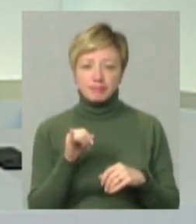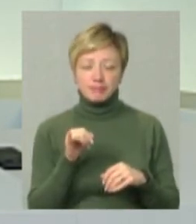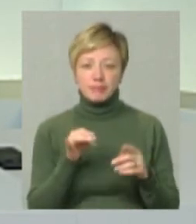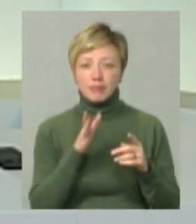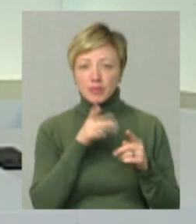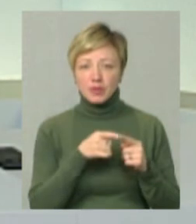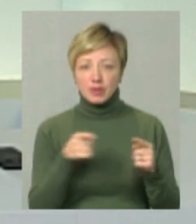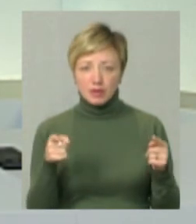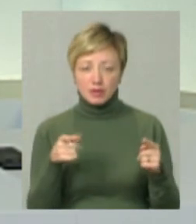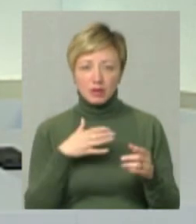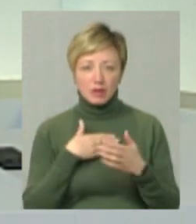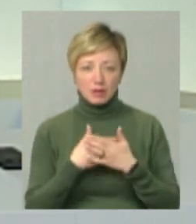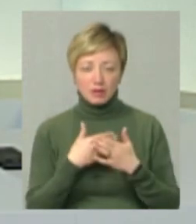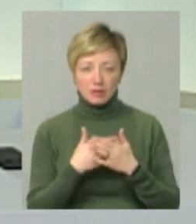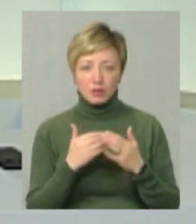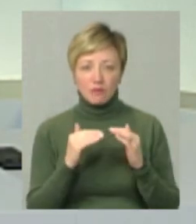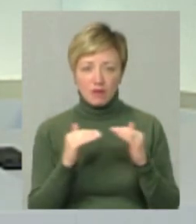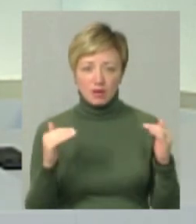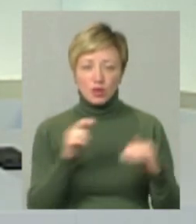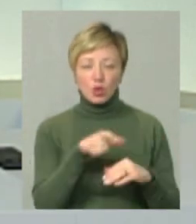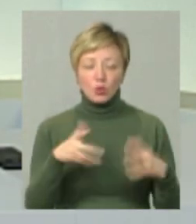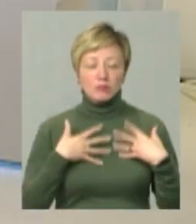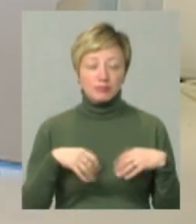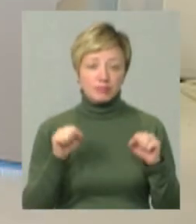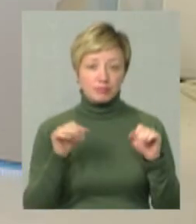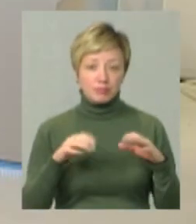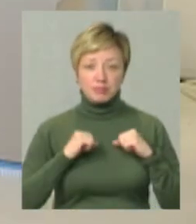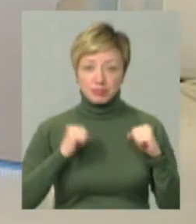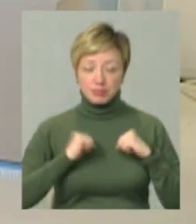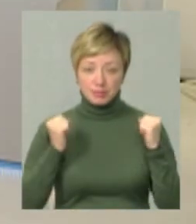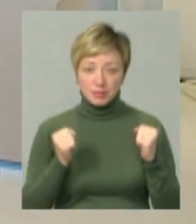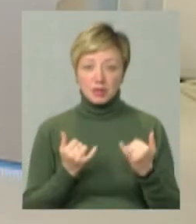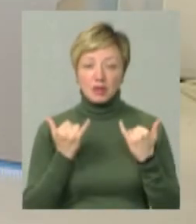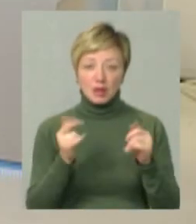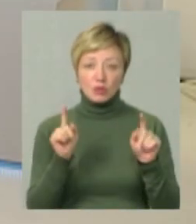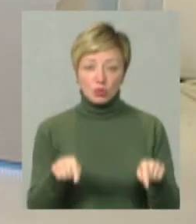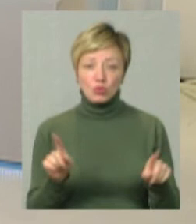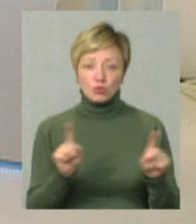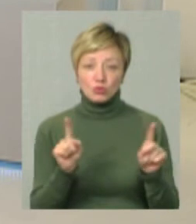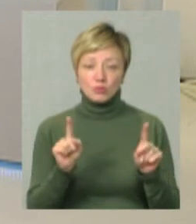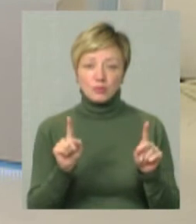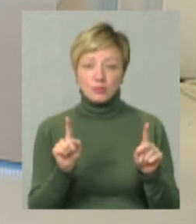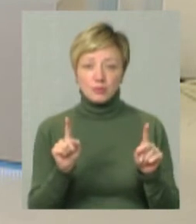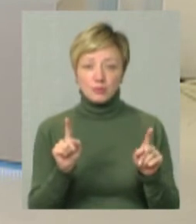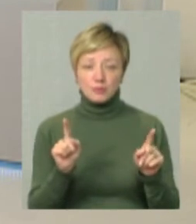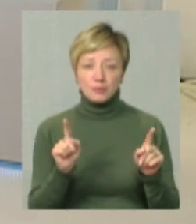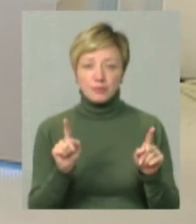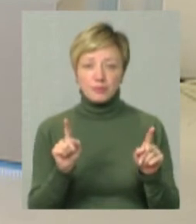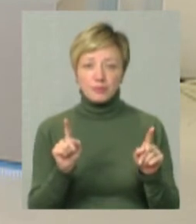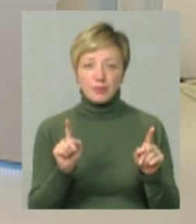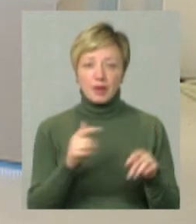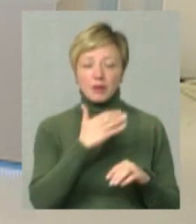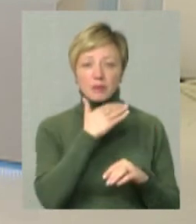в період активної фази ці люди прикладають максимум зусиль для того, щоб